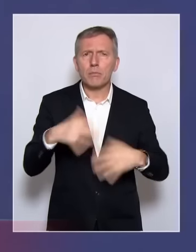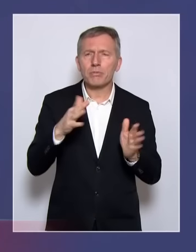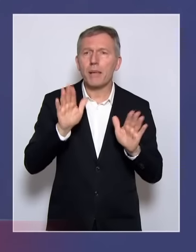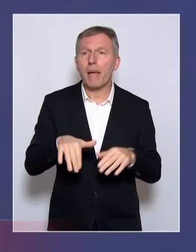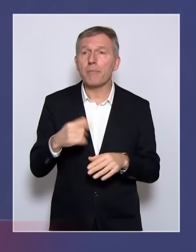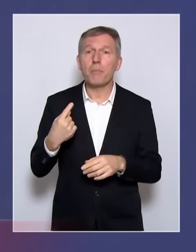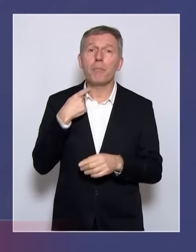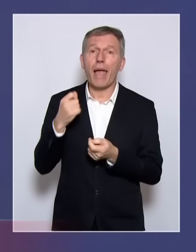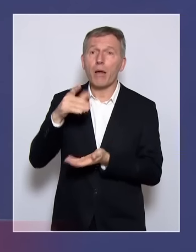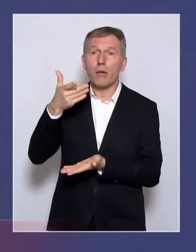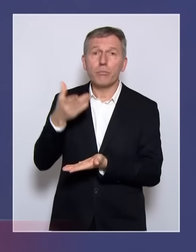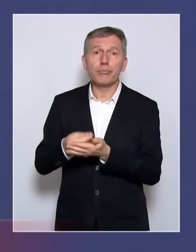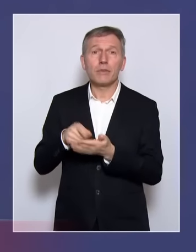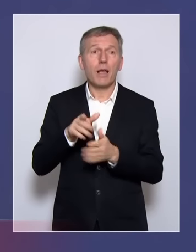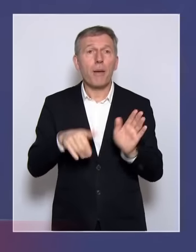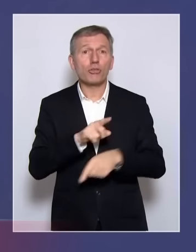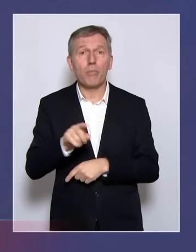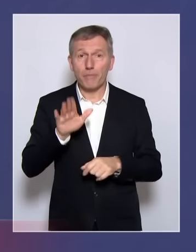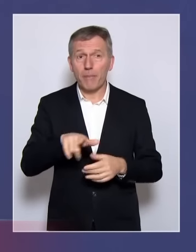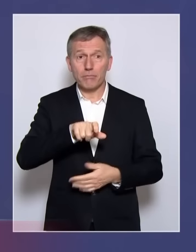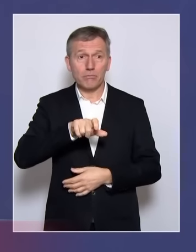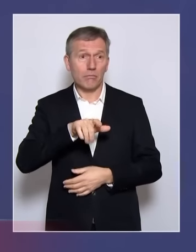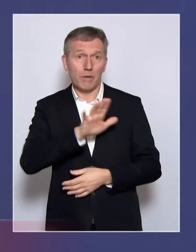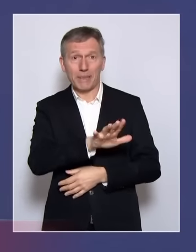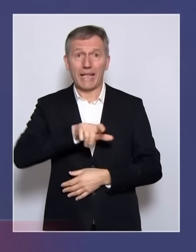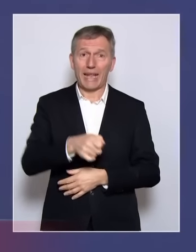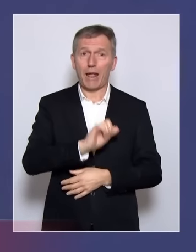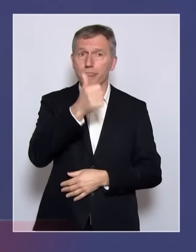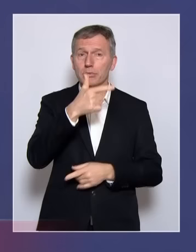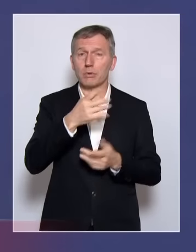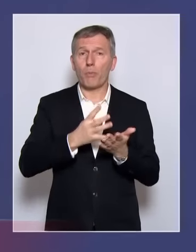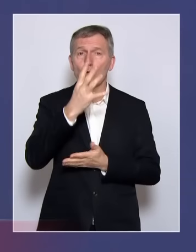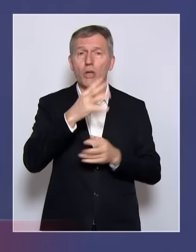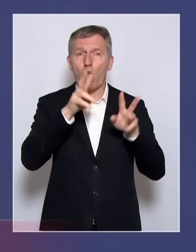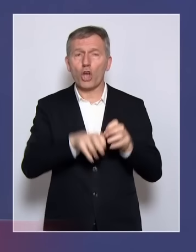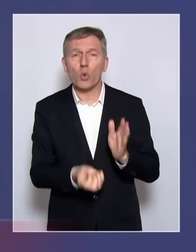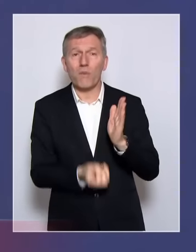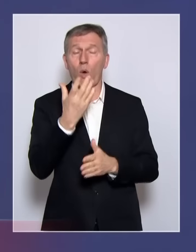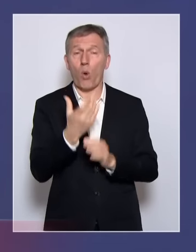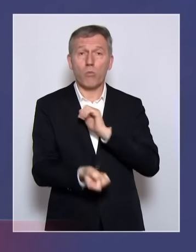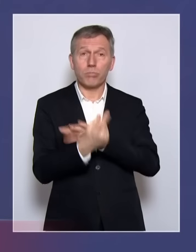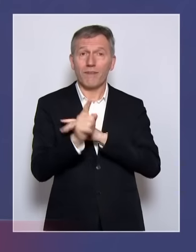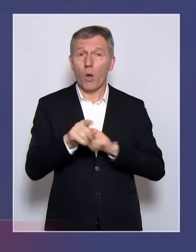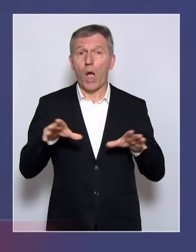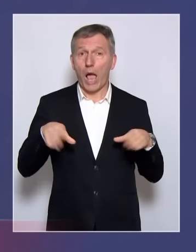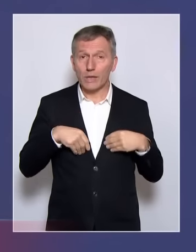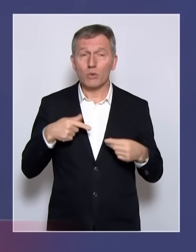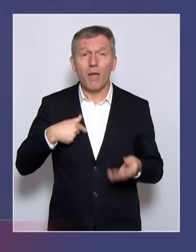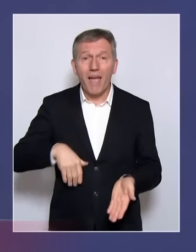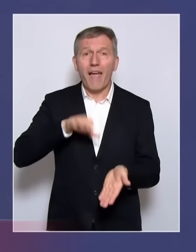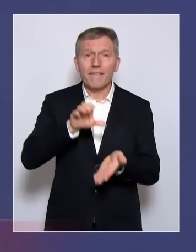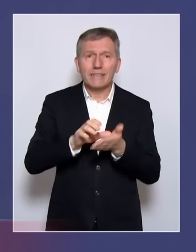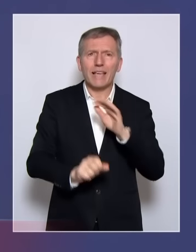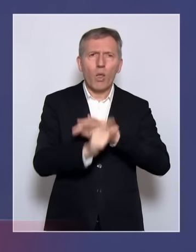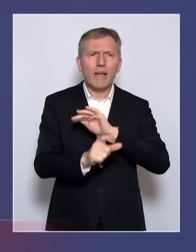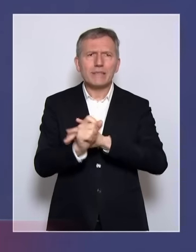fonctionnent pas, parce que c'est la clé même des projets de recherche en rupture, eh bien d'assumer, d'être un continent qui investit dans